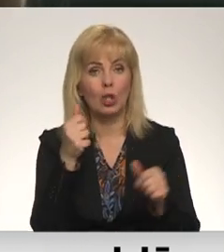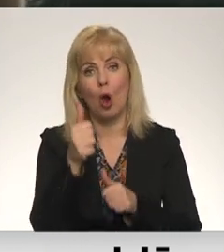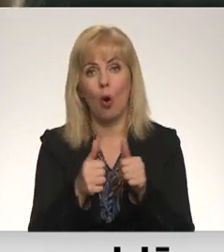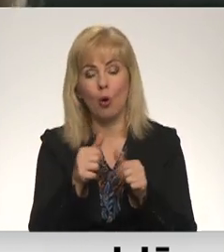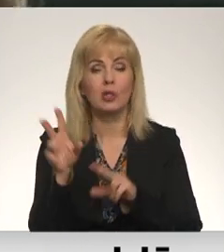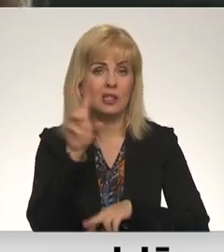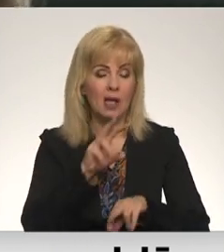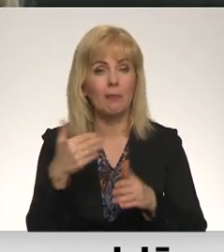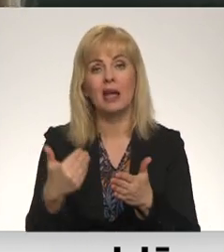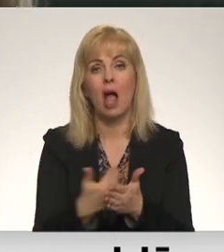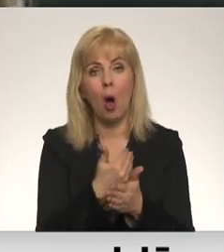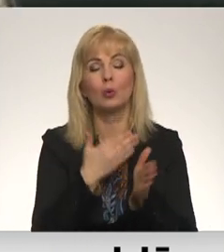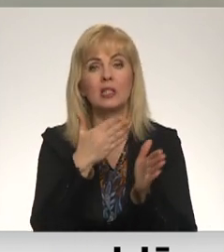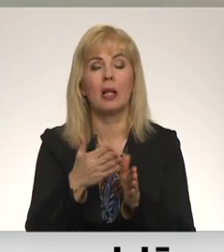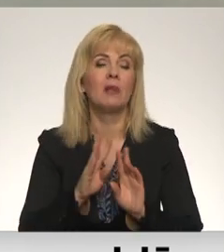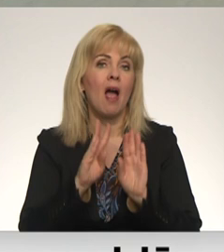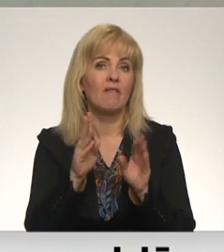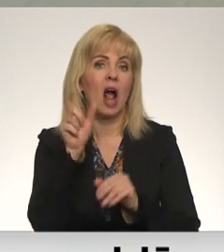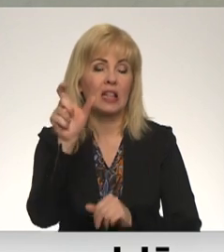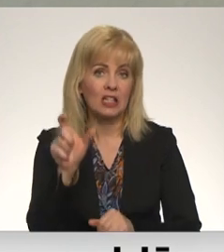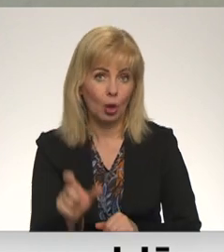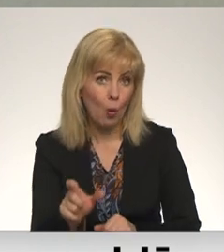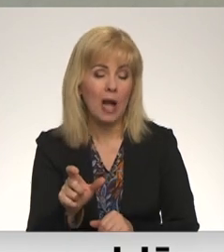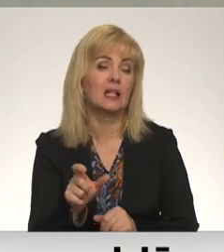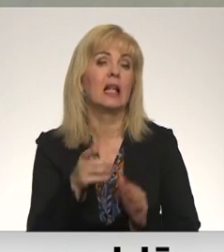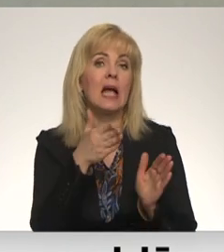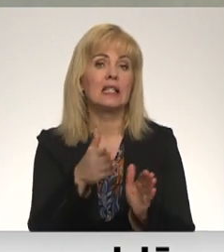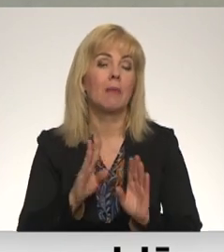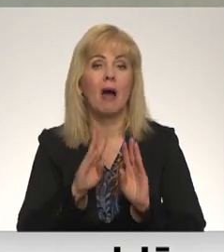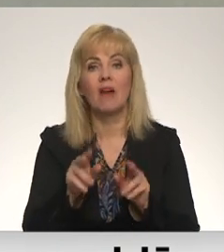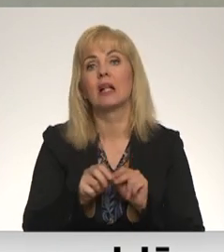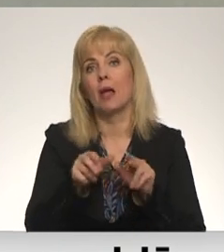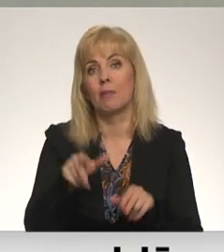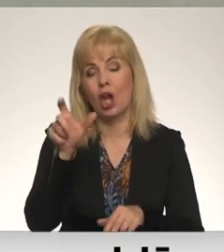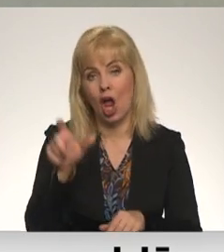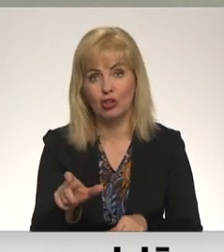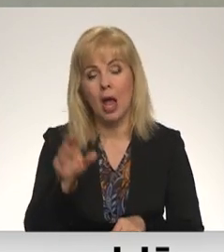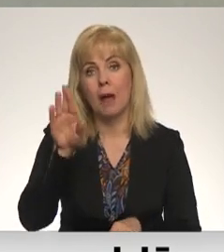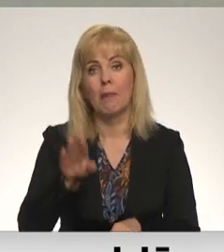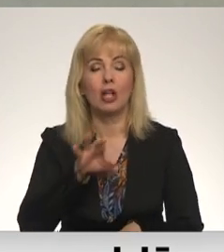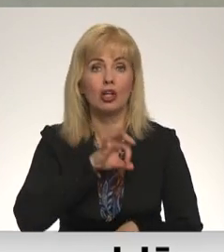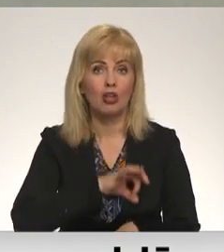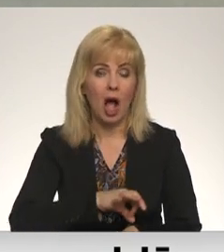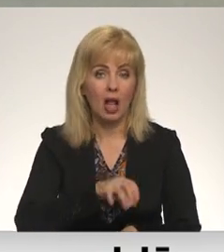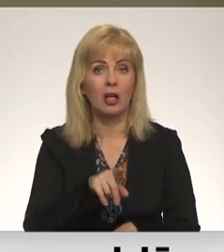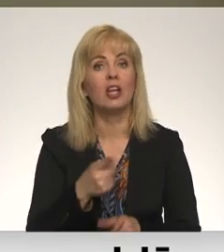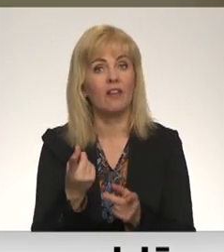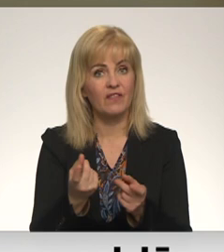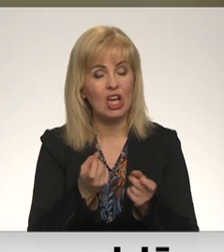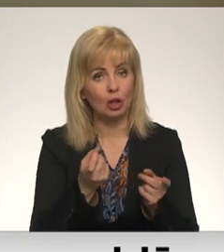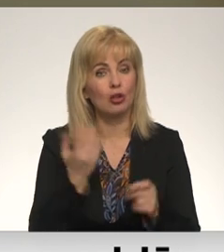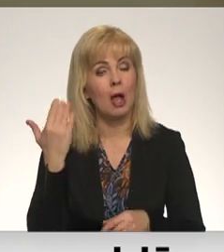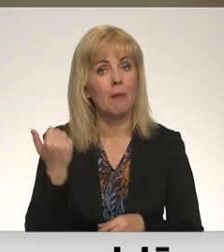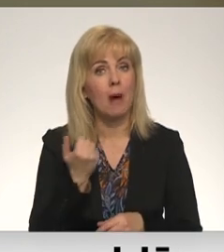sameklētu jaunu slimnīcas valdes locekli. Jāpiebilst, ka slimnīcas valdes priekšsēdētāja mēneša alga daudziem var šķist vīlinoša.